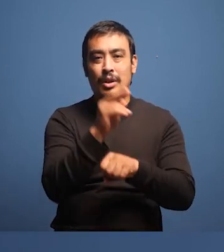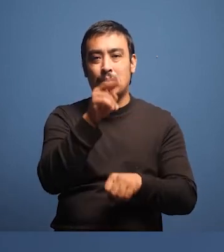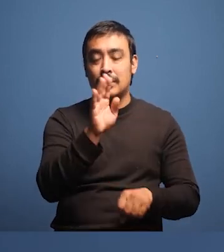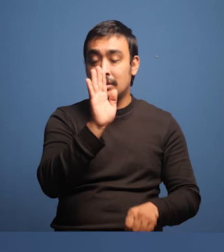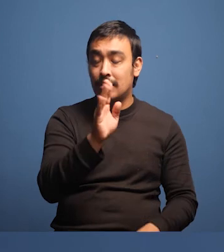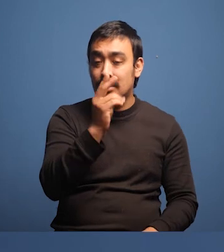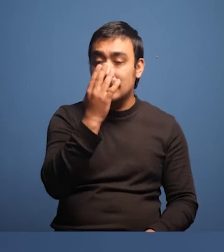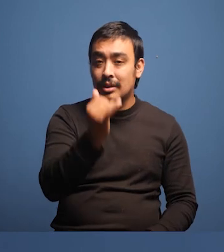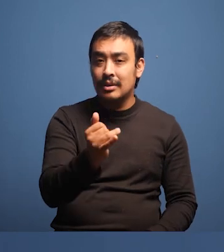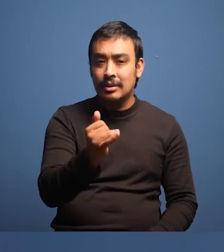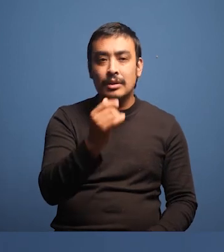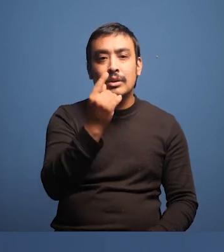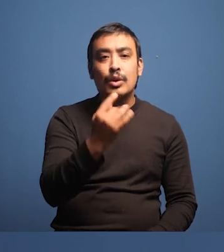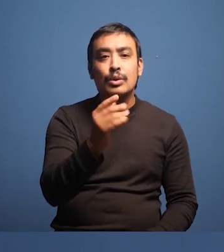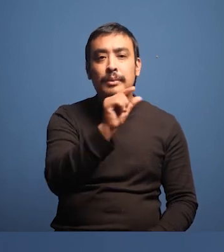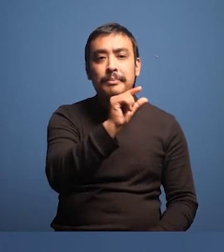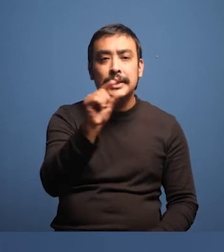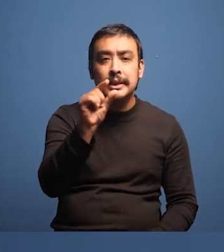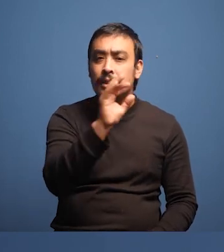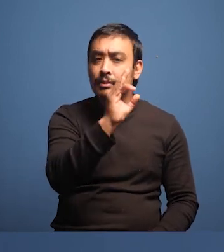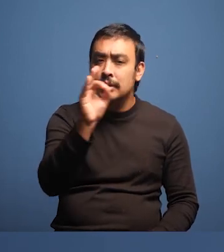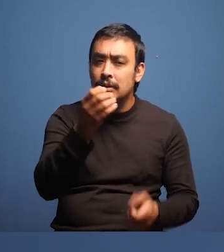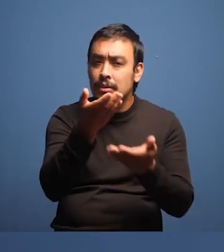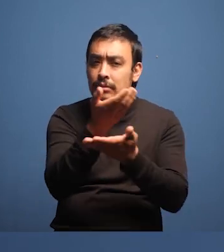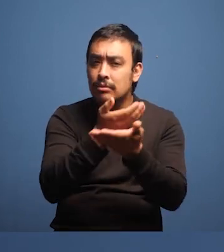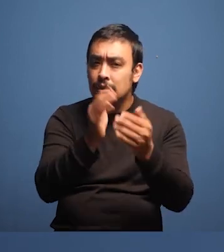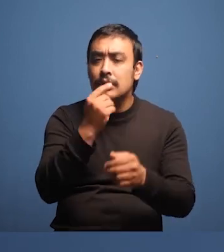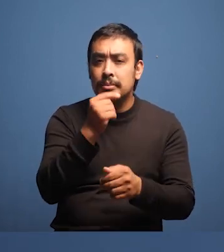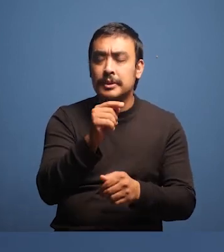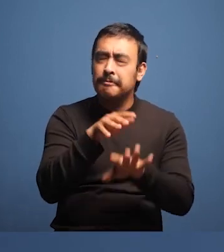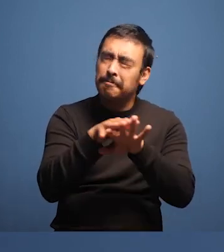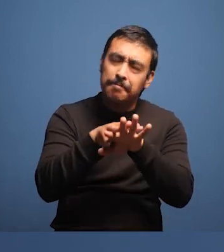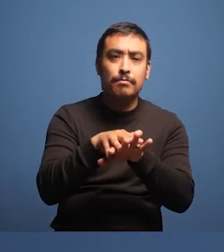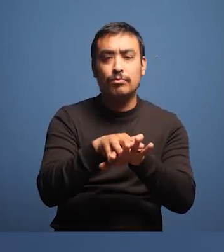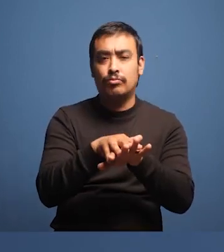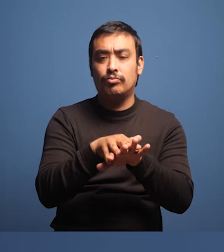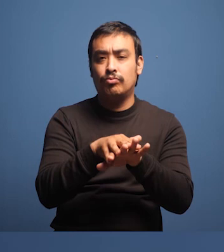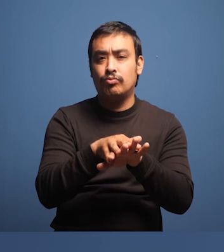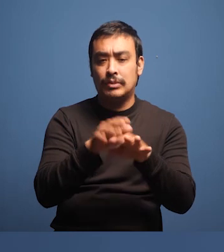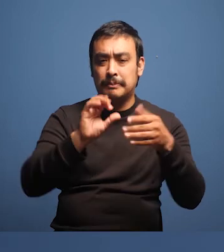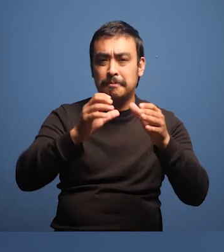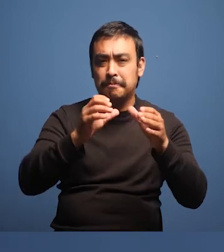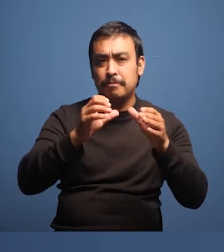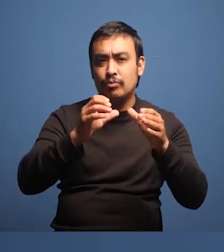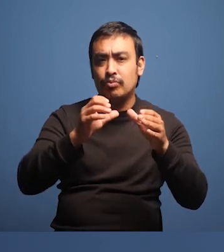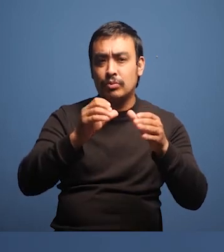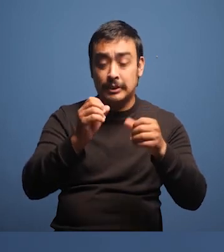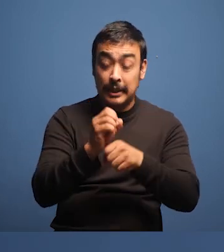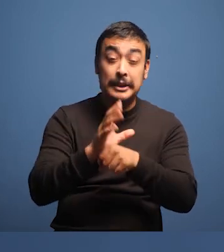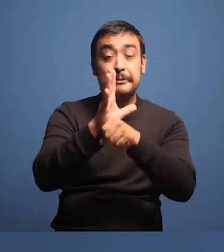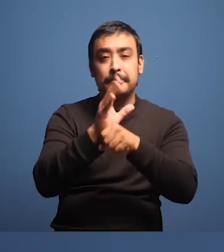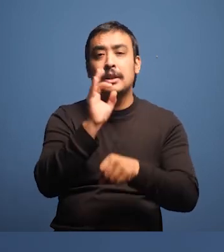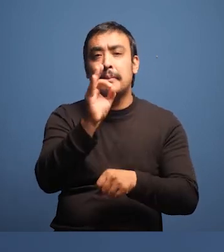भएर तपाईँहरूले के कस्तो कन्टेन्टहरू सेयर गरिरहनु भएको छ भनेर चाहिँ एकदमै डिजिटल सिटिजन